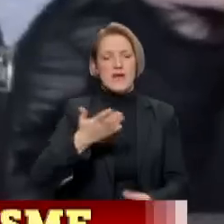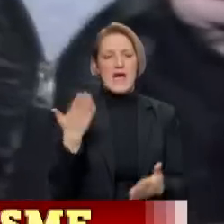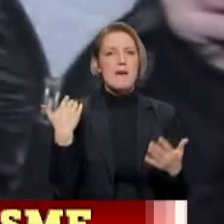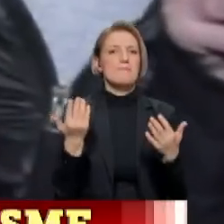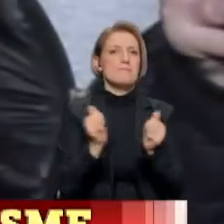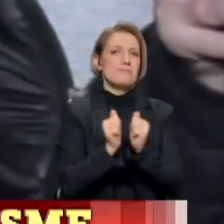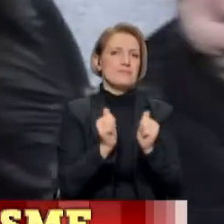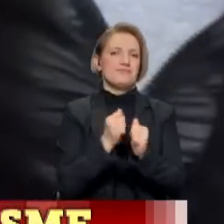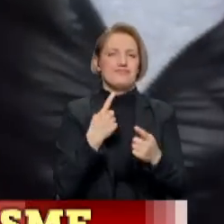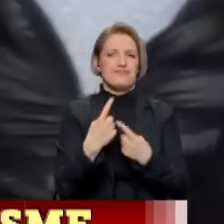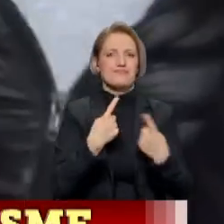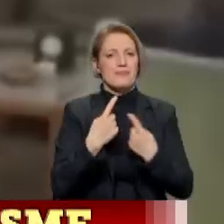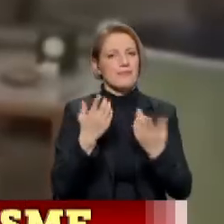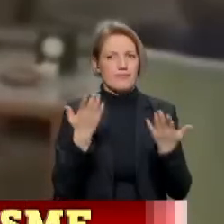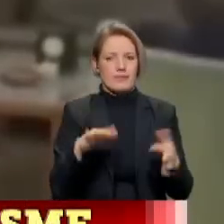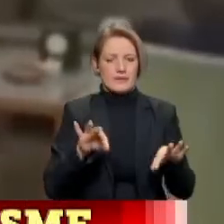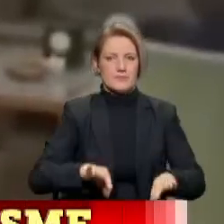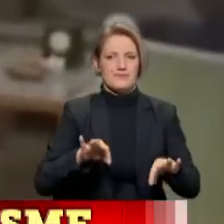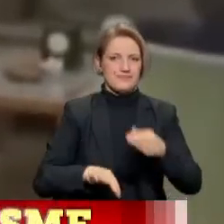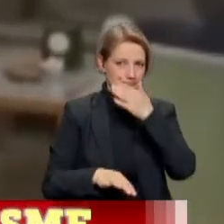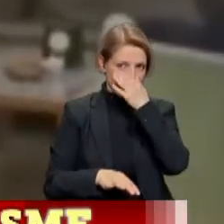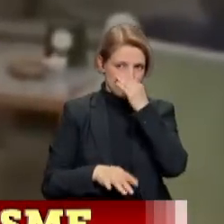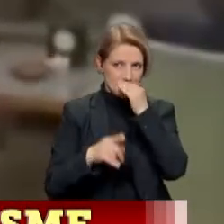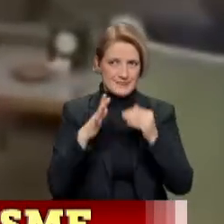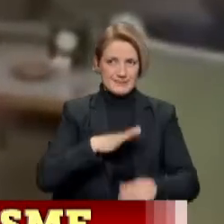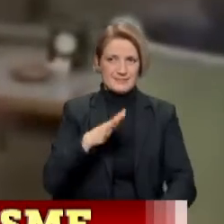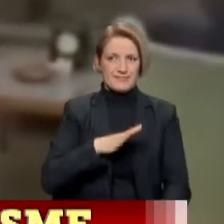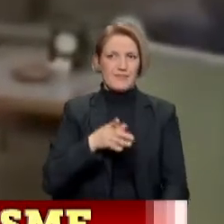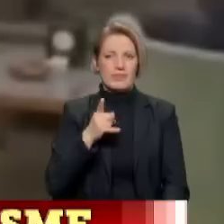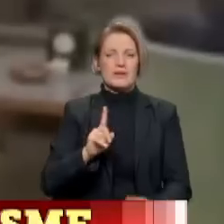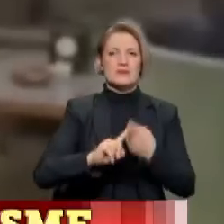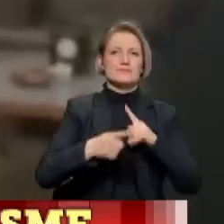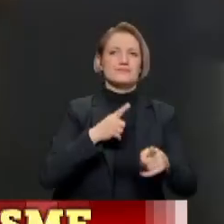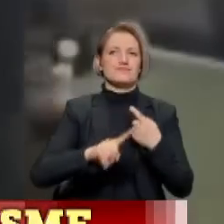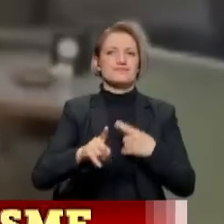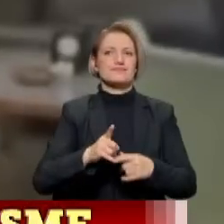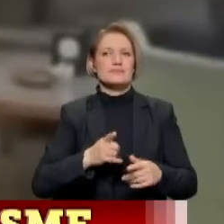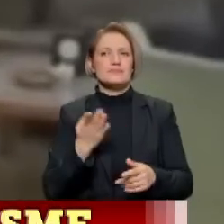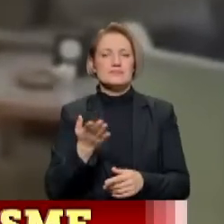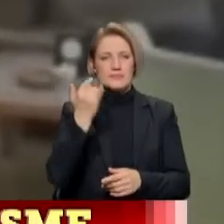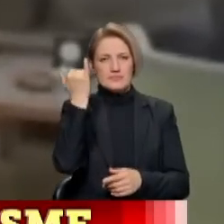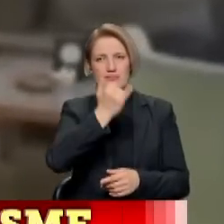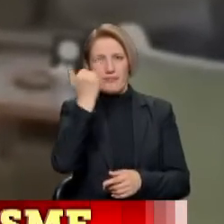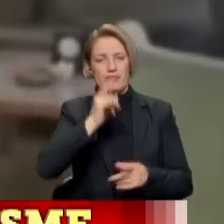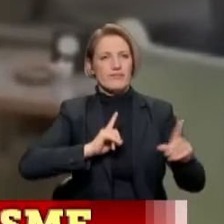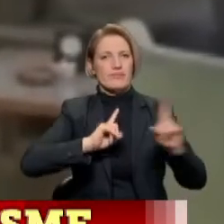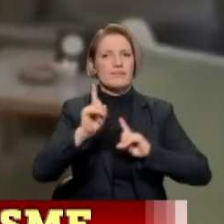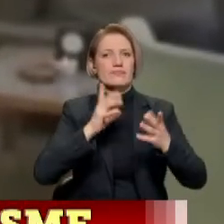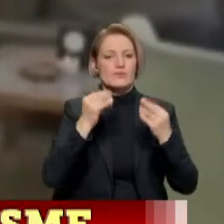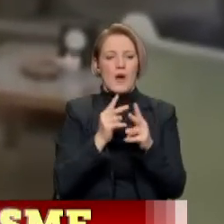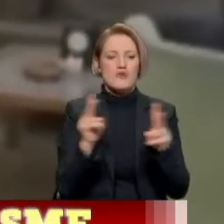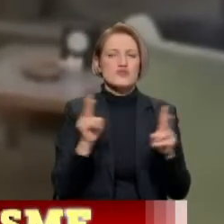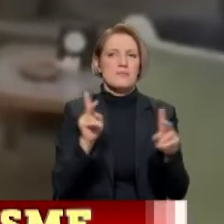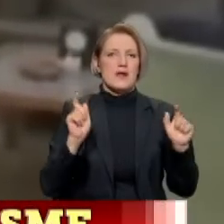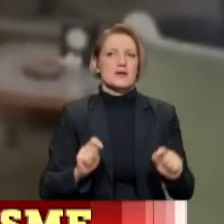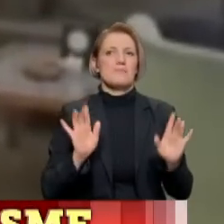de konuşmuştuk. Onun için buradayız. Biz isteriz ve dileriz ki bütün siyasi rakiplerimiz hakarete varan, davalara konu olan açıklamalar